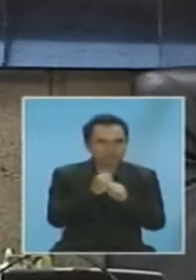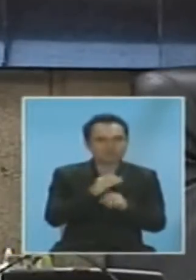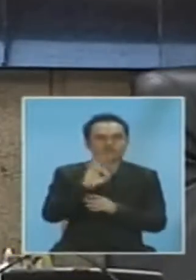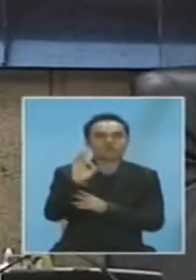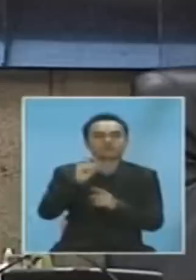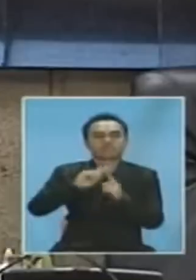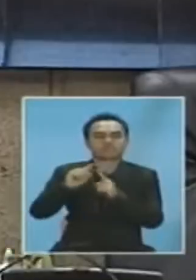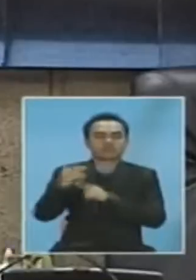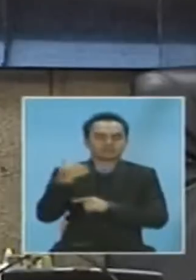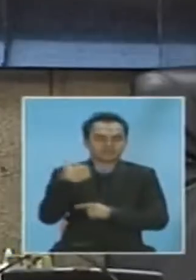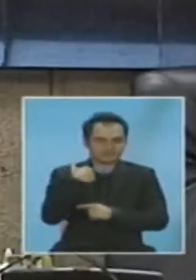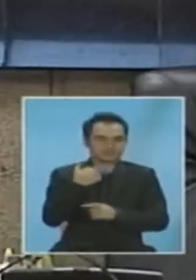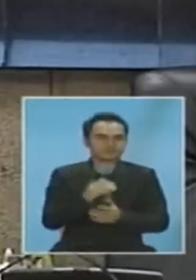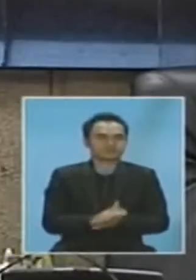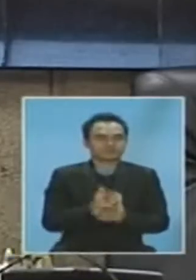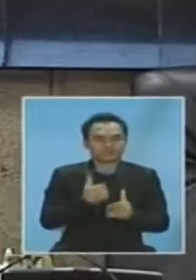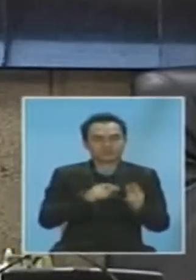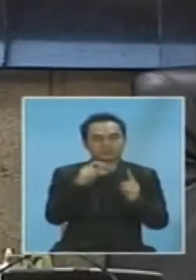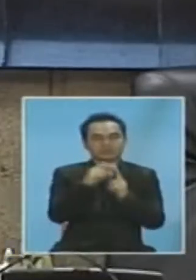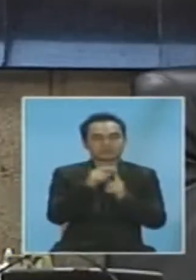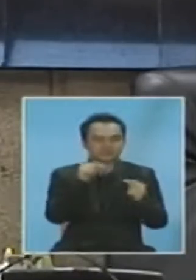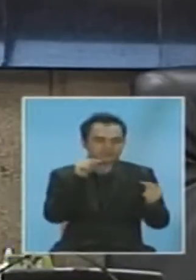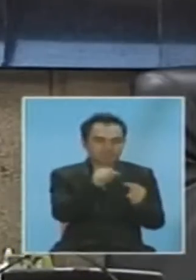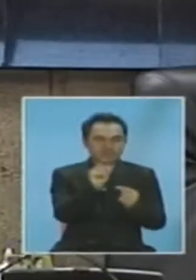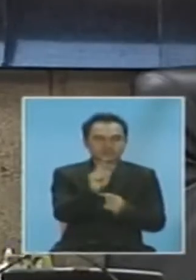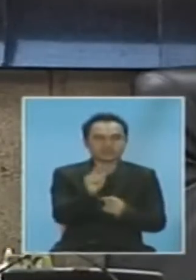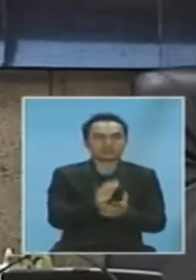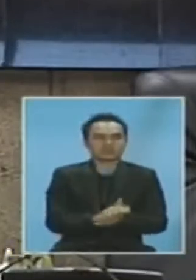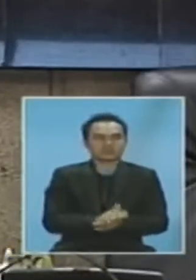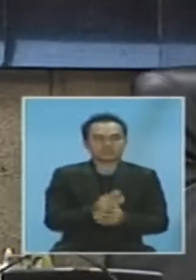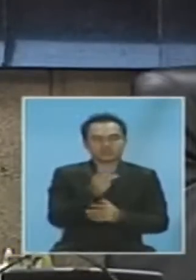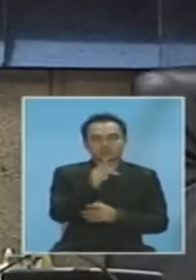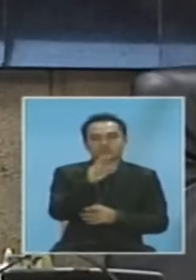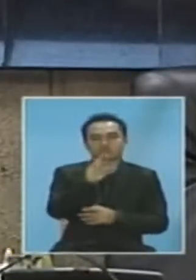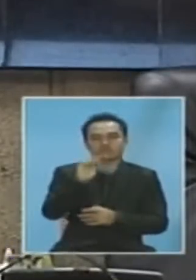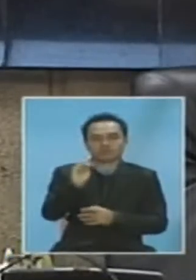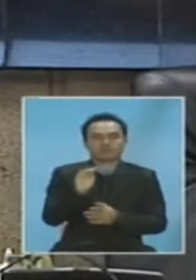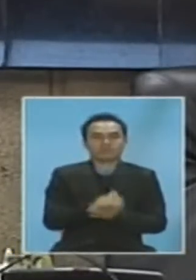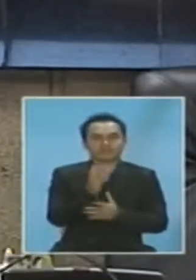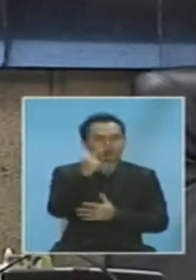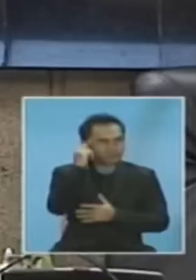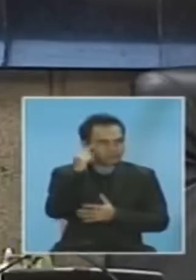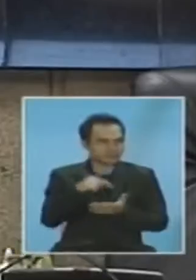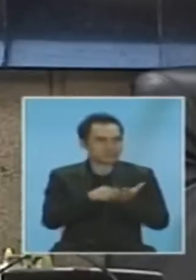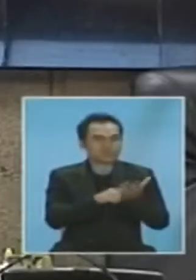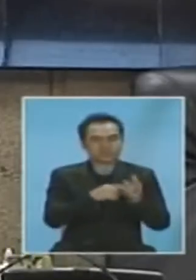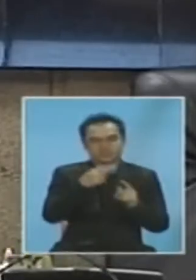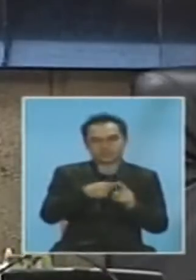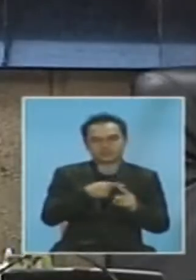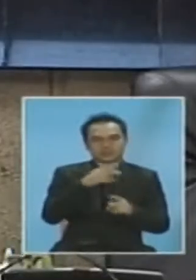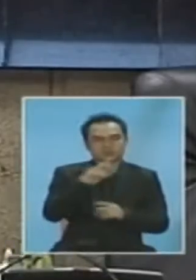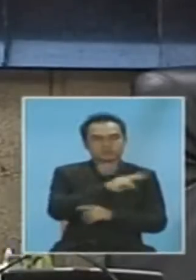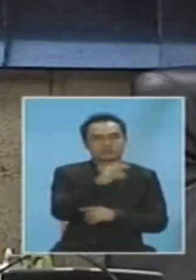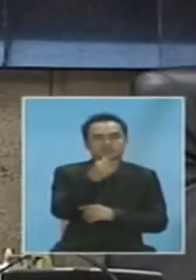ตามที่กล่าวนะคะและมีคำสั่งของคณะรัฐมนตรีค่ะเมื่อวันที่19มิถุนาย